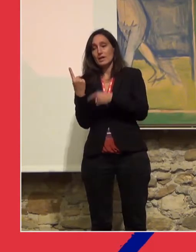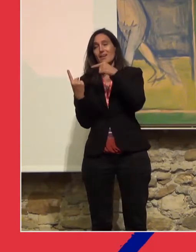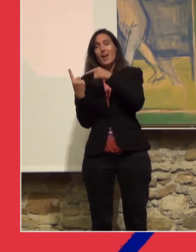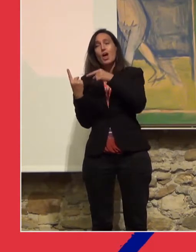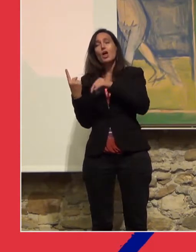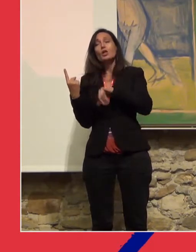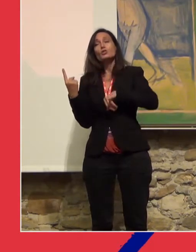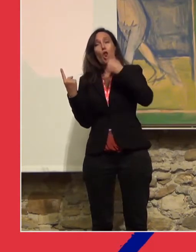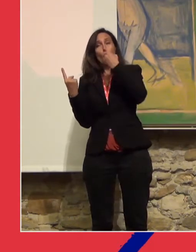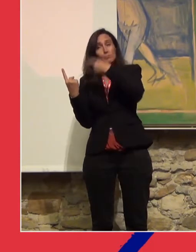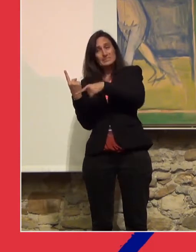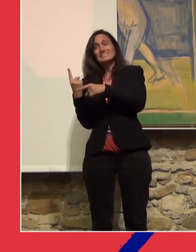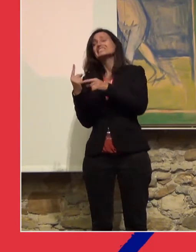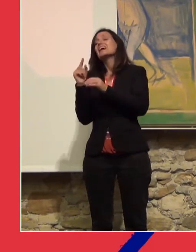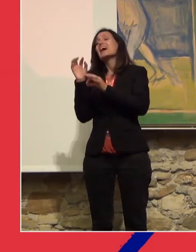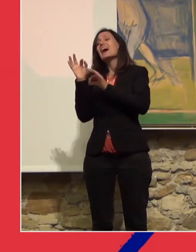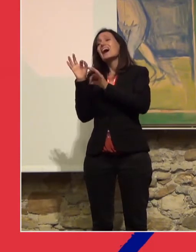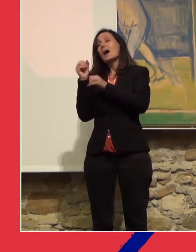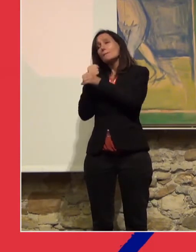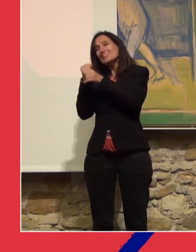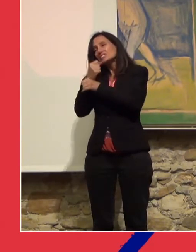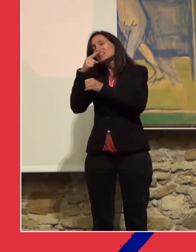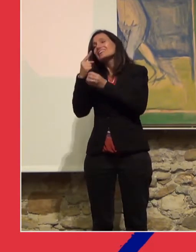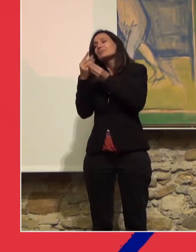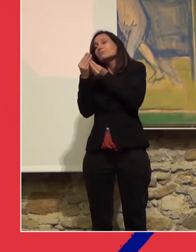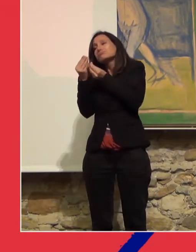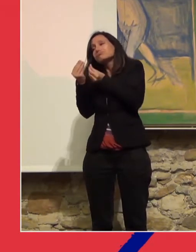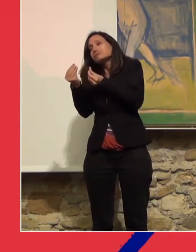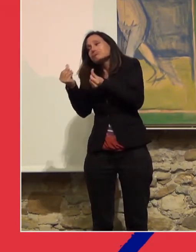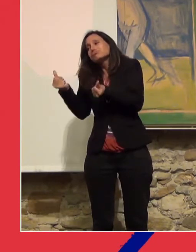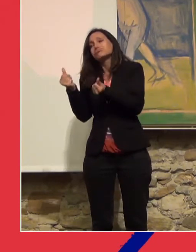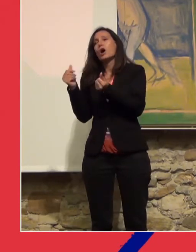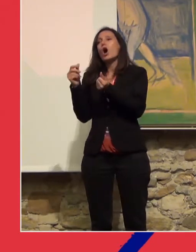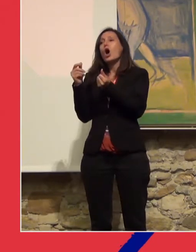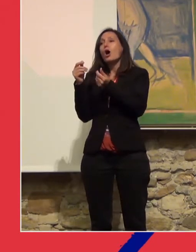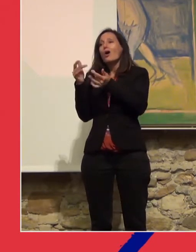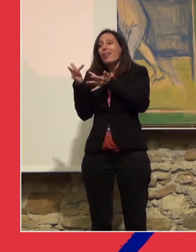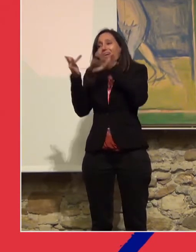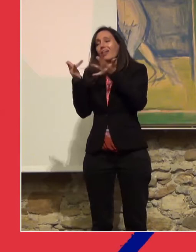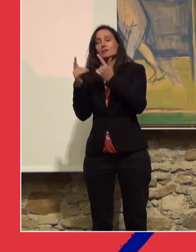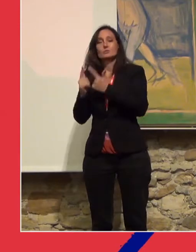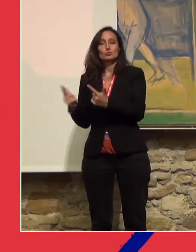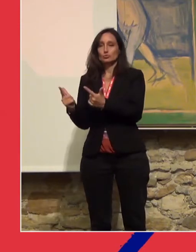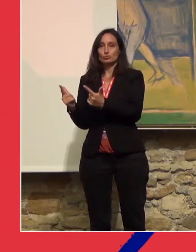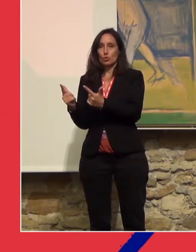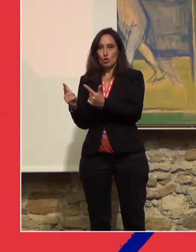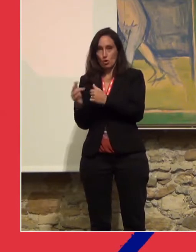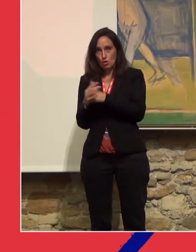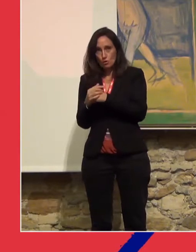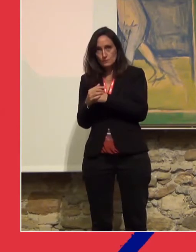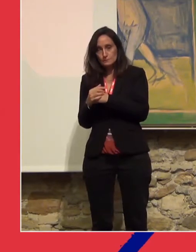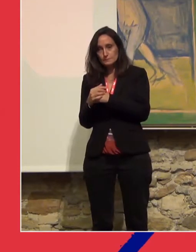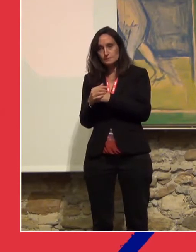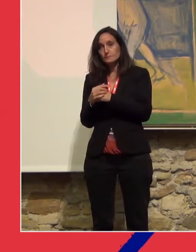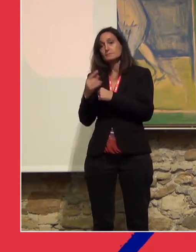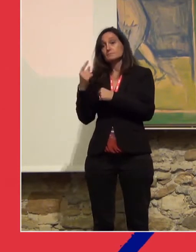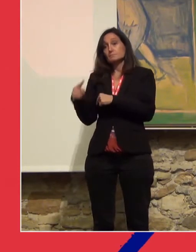anestetici. È la perdita delle tante possibilità che vengono negate dalla